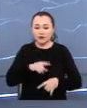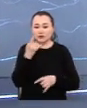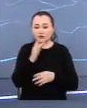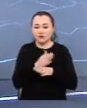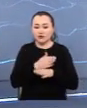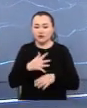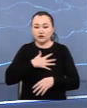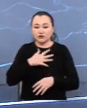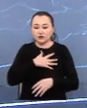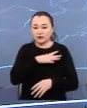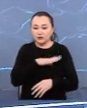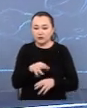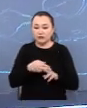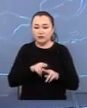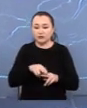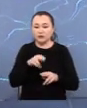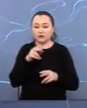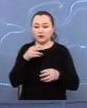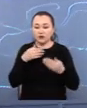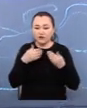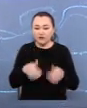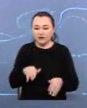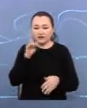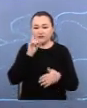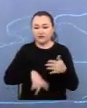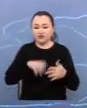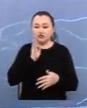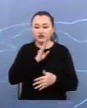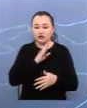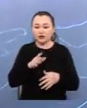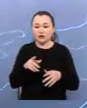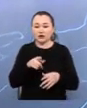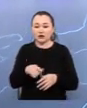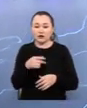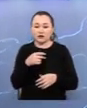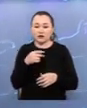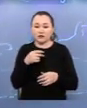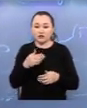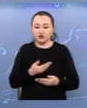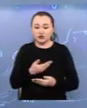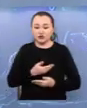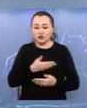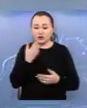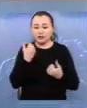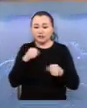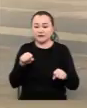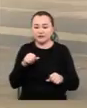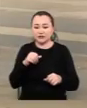мүлдем тыныс алмаған екен. Сөйтіп түсік тастағанына сенімді болған келіншек қозғалысы жатқан сәбиден осылай құтылуды жөн